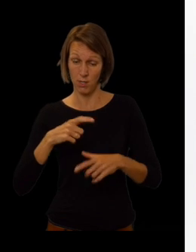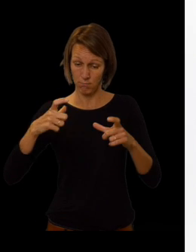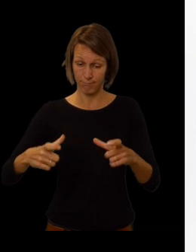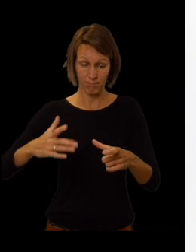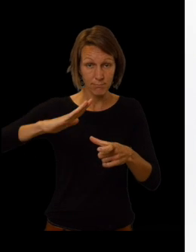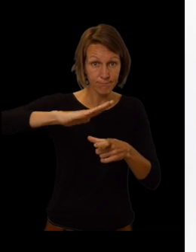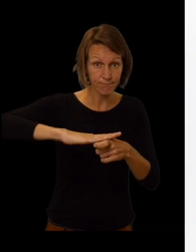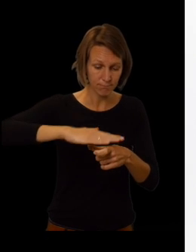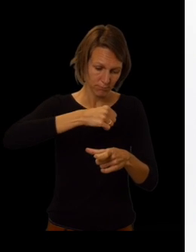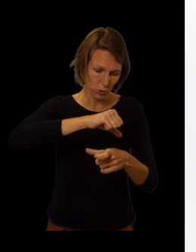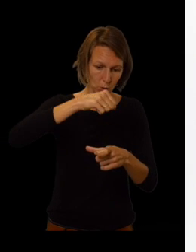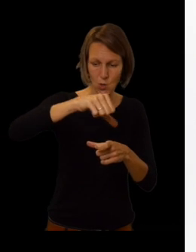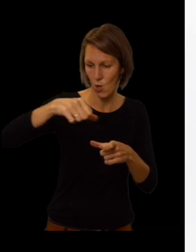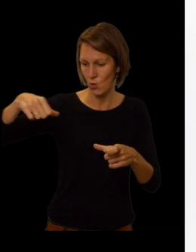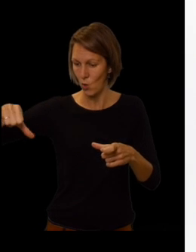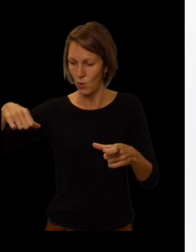la lunette des toilettes.